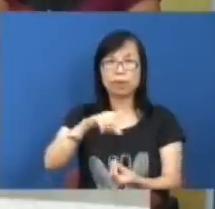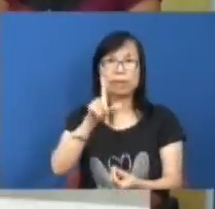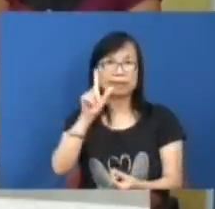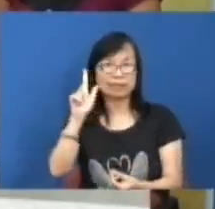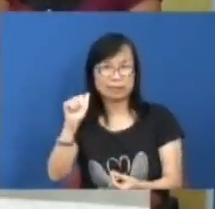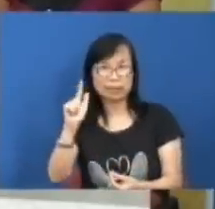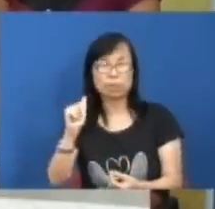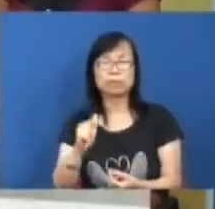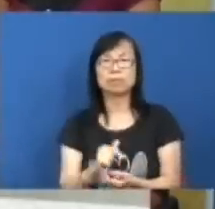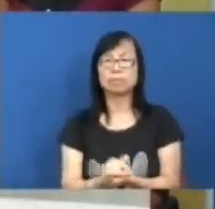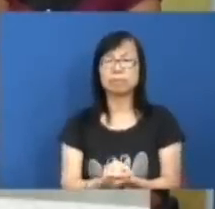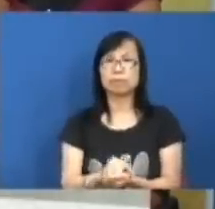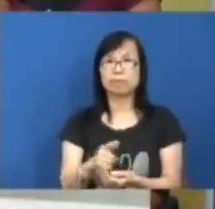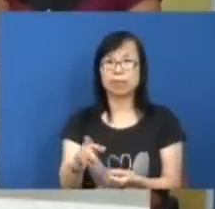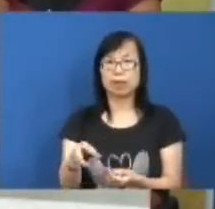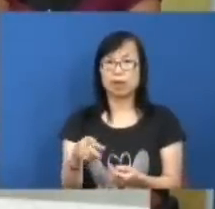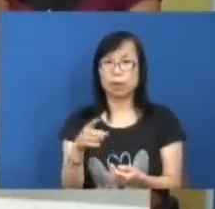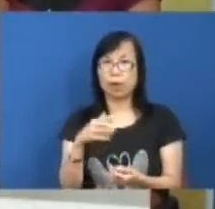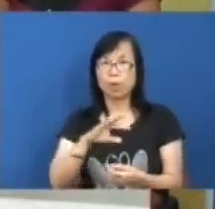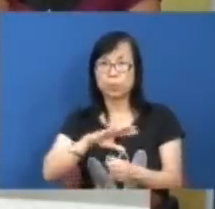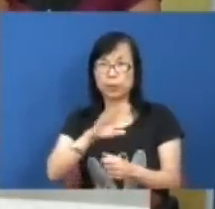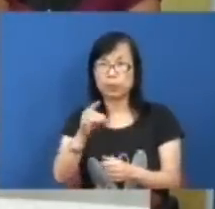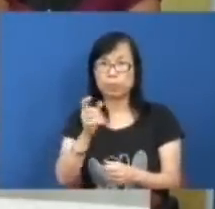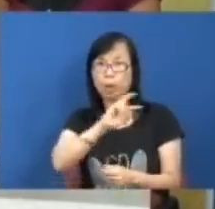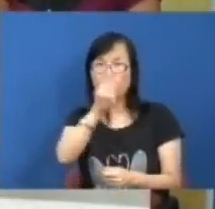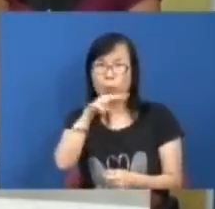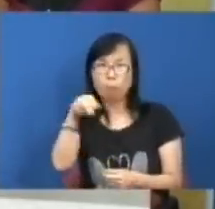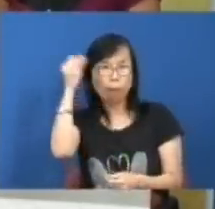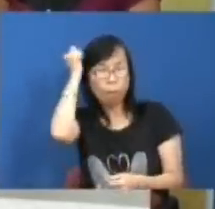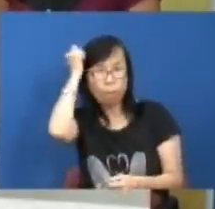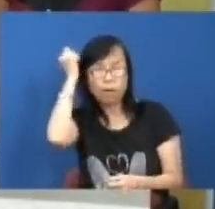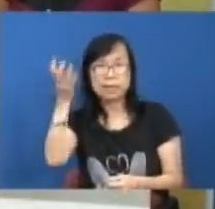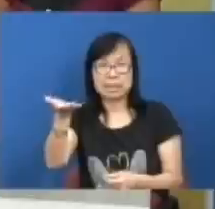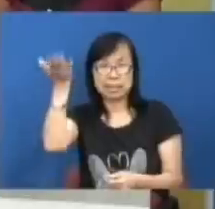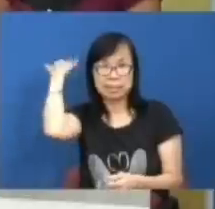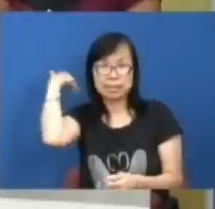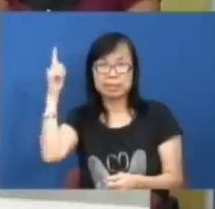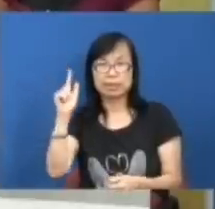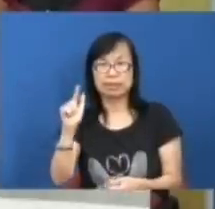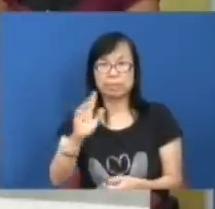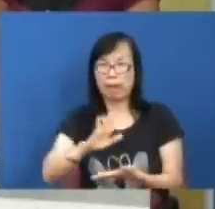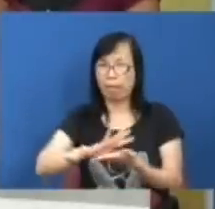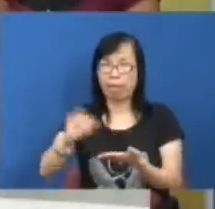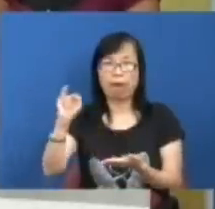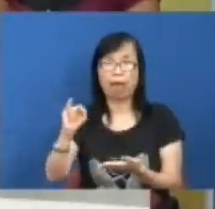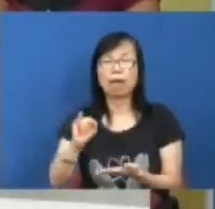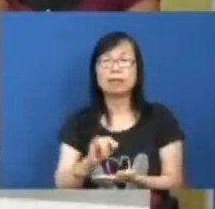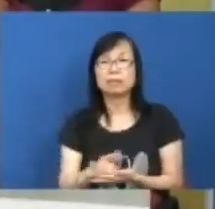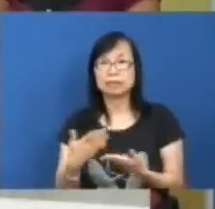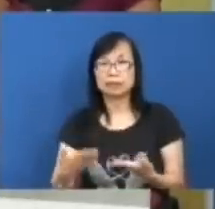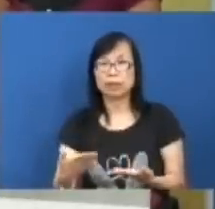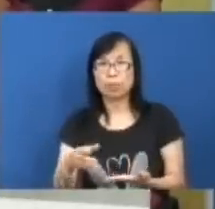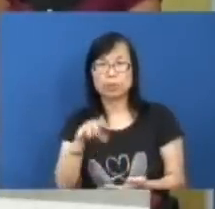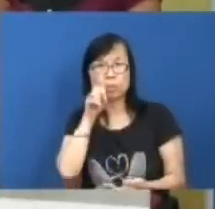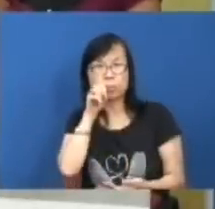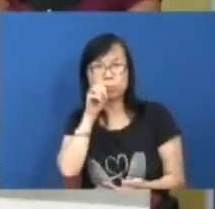嘅質地個咬著力咧，相對佢會冇咁容易揾得翻而家以前舊嘅唔靚嘅質地出嚟。咁所以好多時咧，我哋都會強